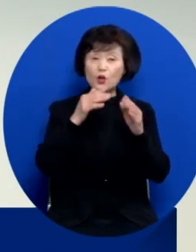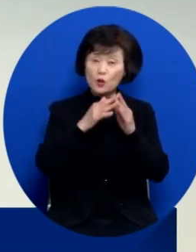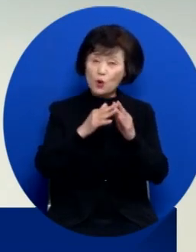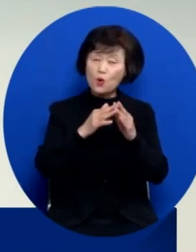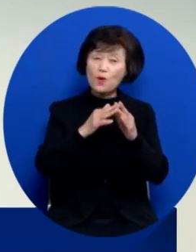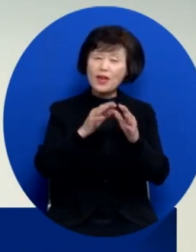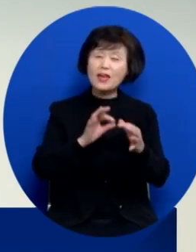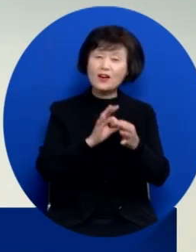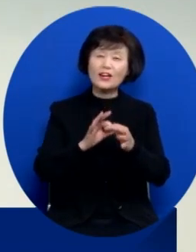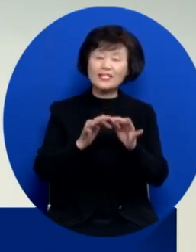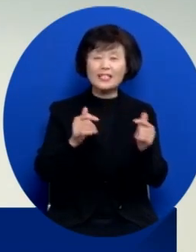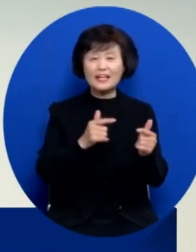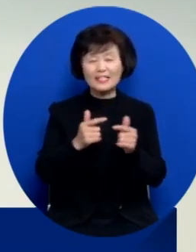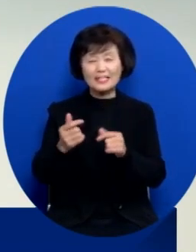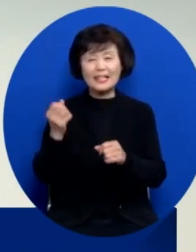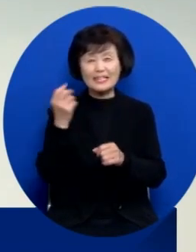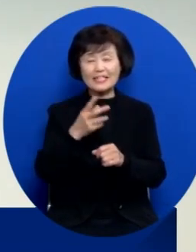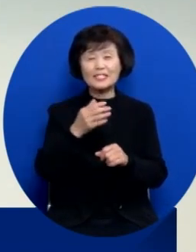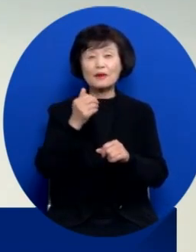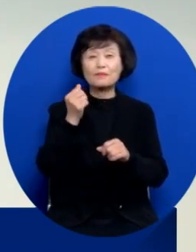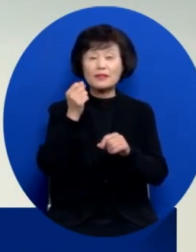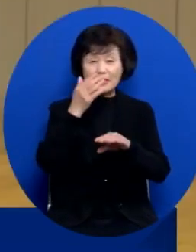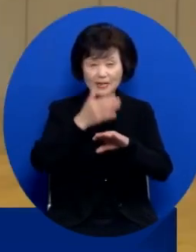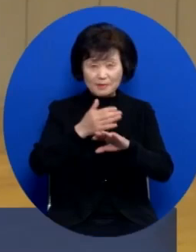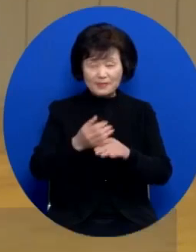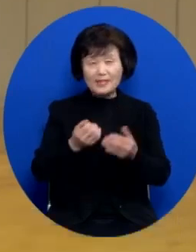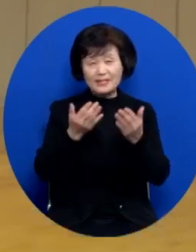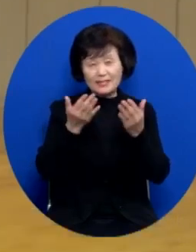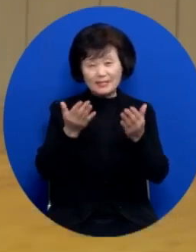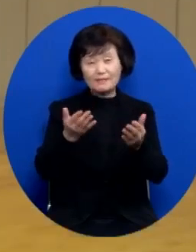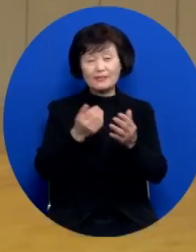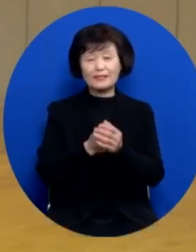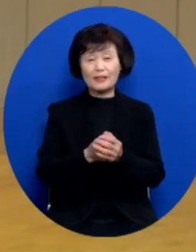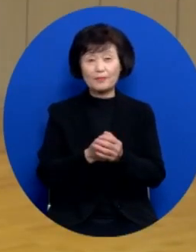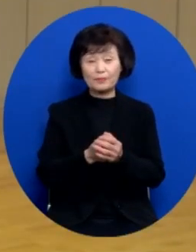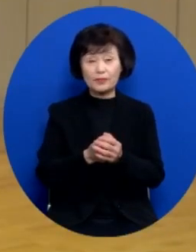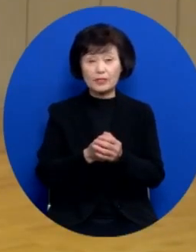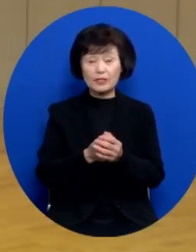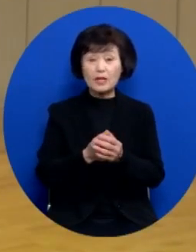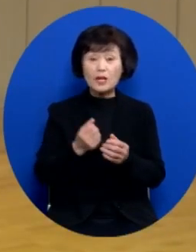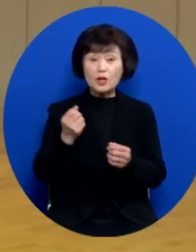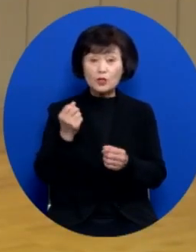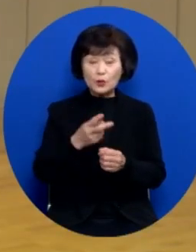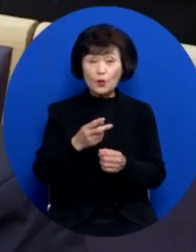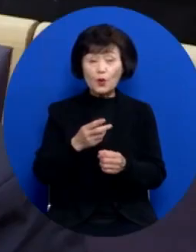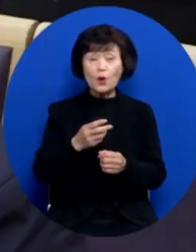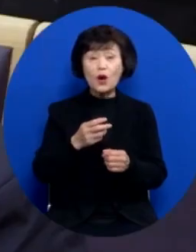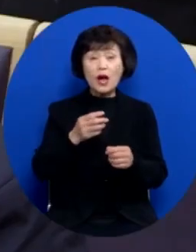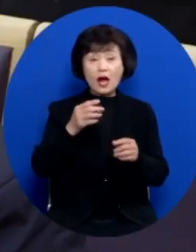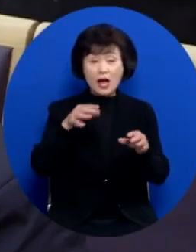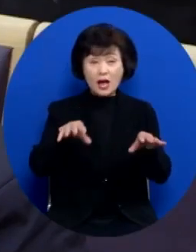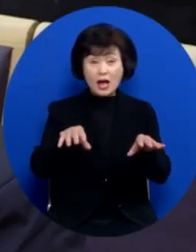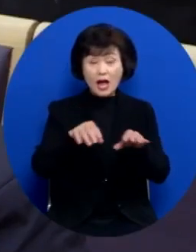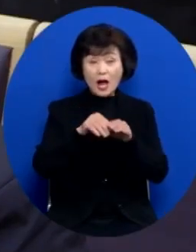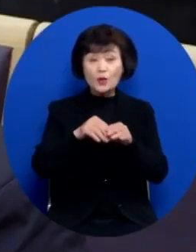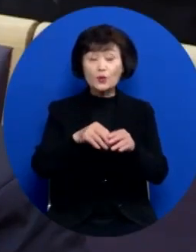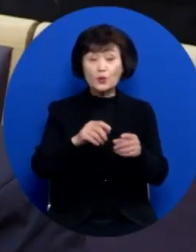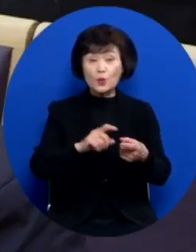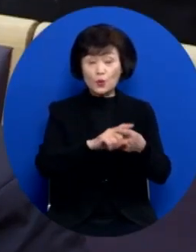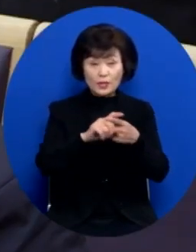다시 한번 감사를 드립니다. 감사합니다. 또한 이철우 도지사는 한교총에 감사패를